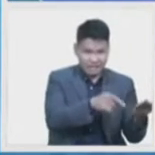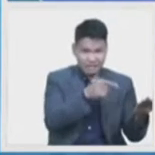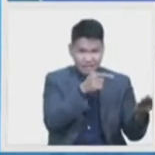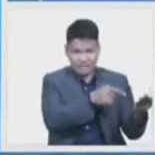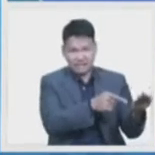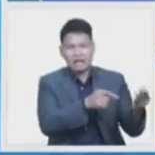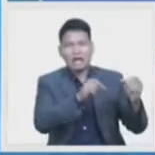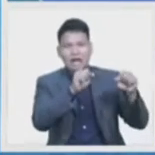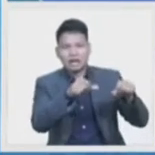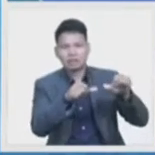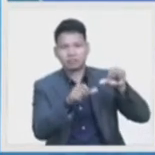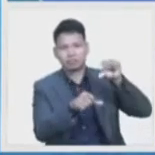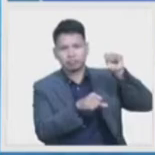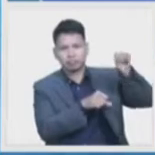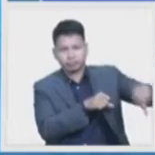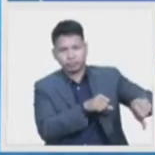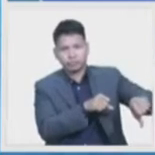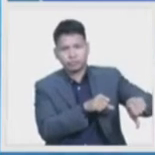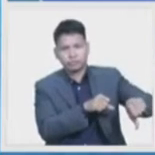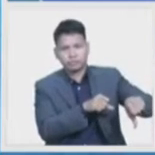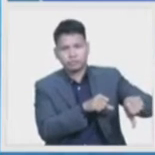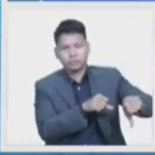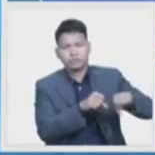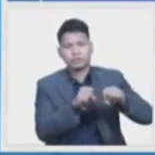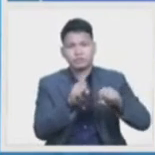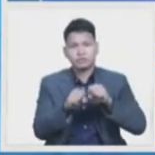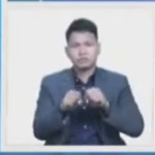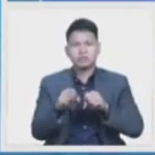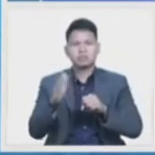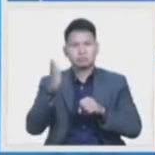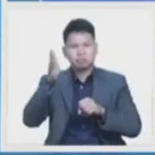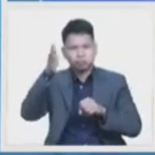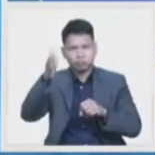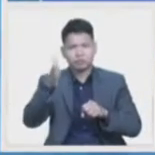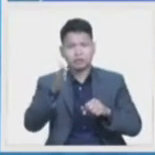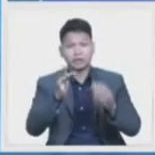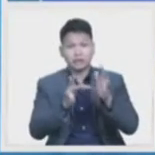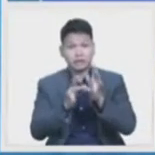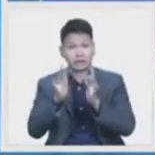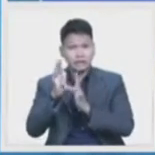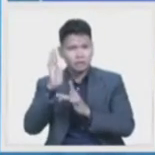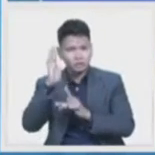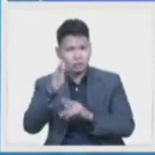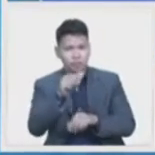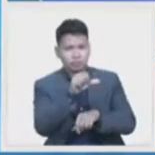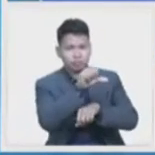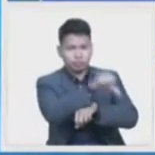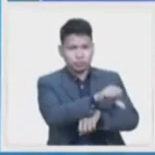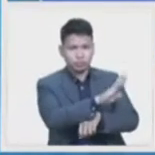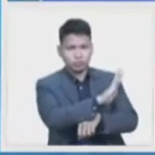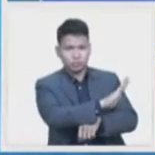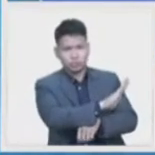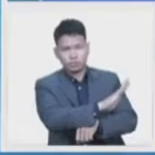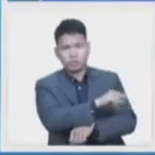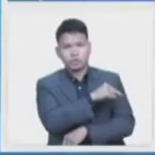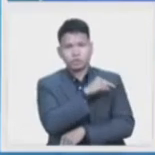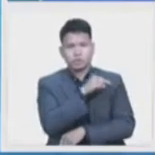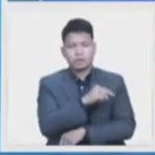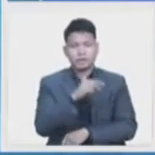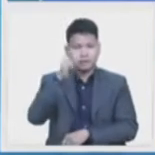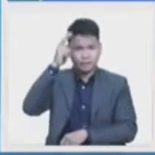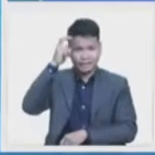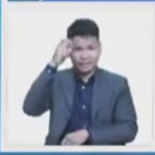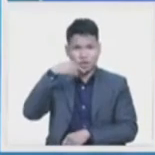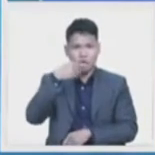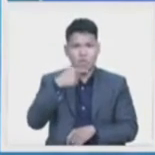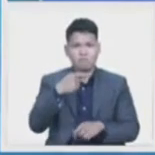ang yawa, siya laglagon sa Ginoo. Jesus took upon himself human nature.